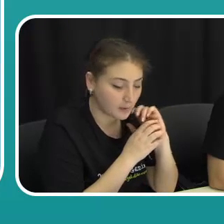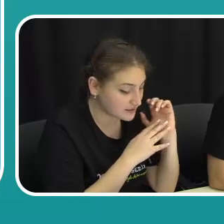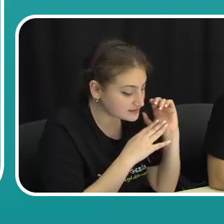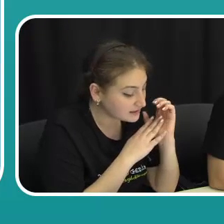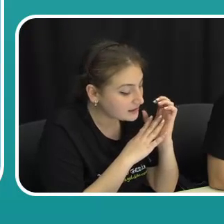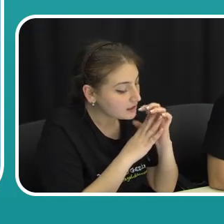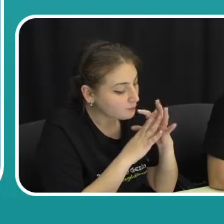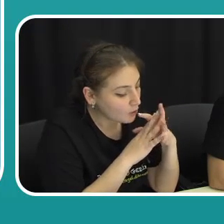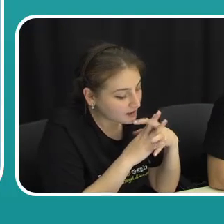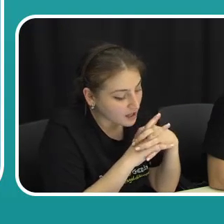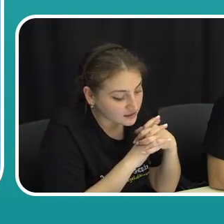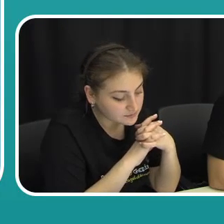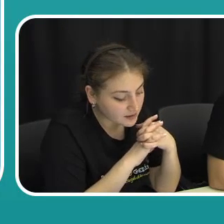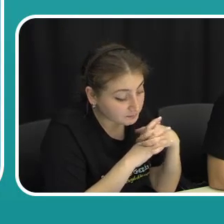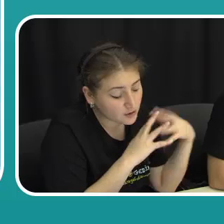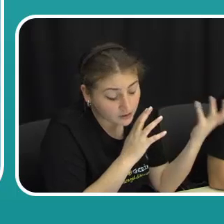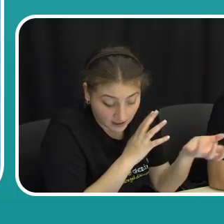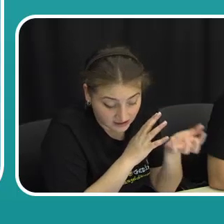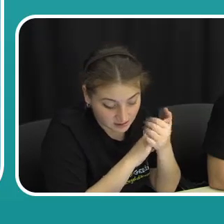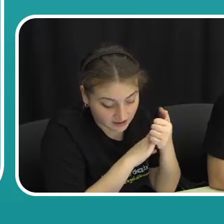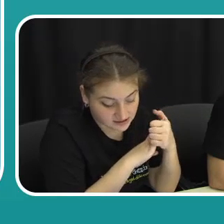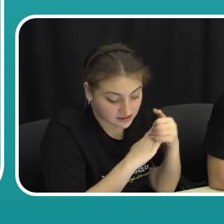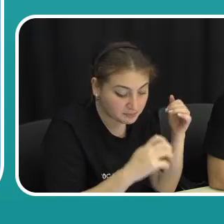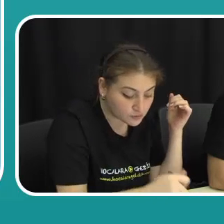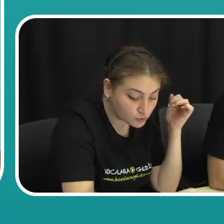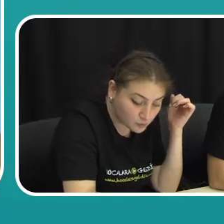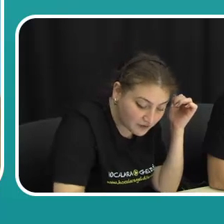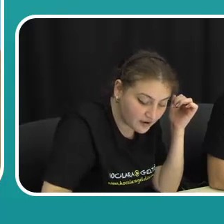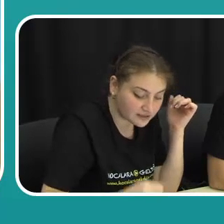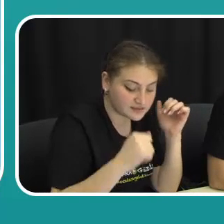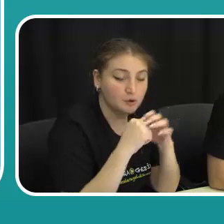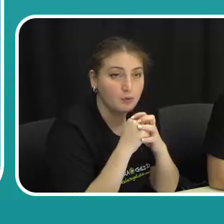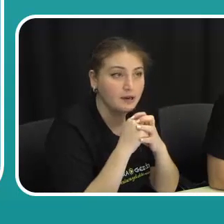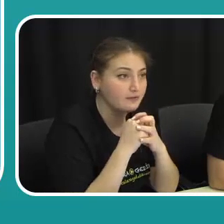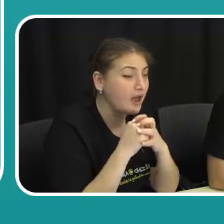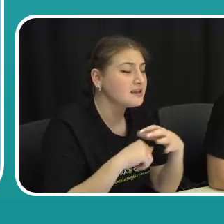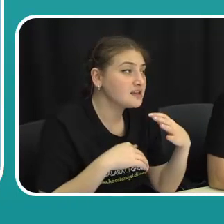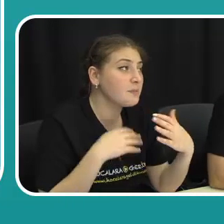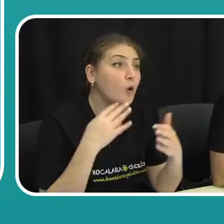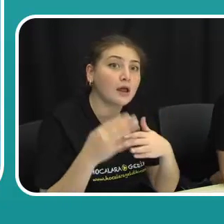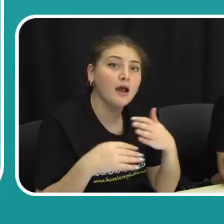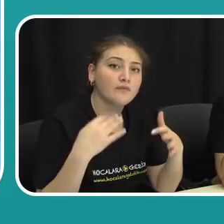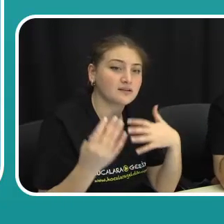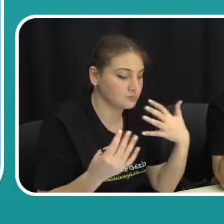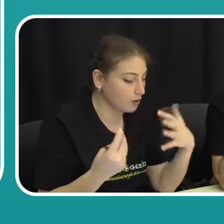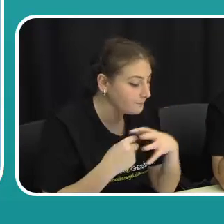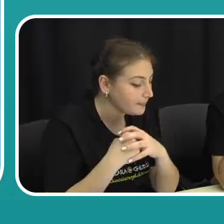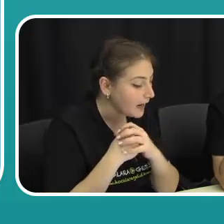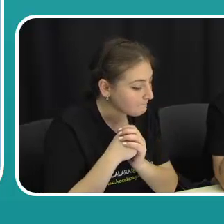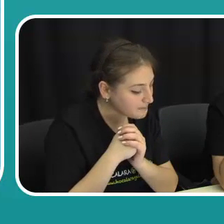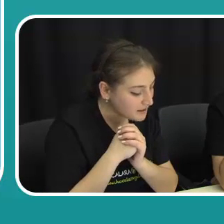rahat yapabilirsin bu olayı anlat bir olayı anlatmaktan ziyade bir durumu ifade etmek ön planda sana bir olay